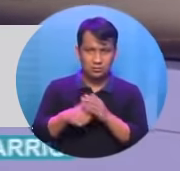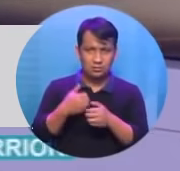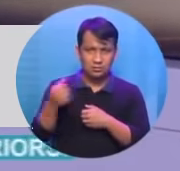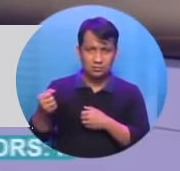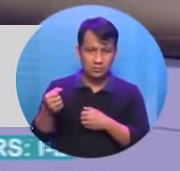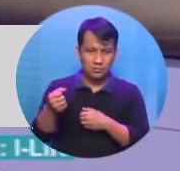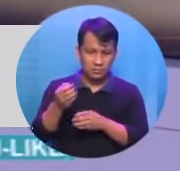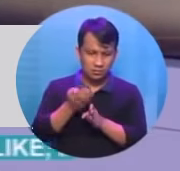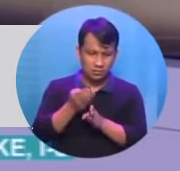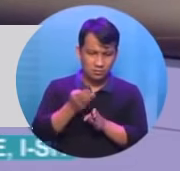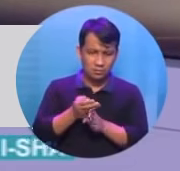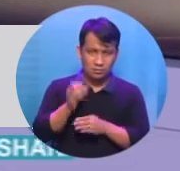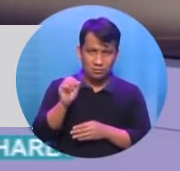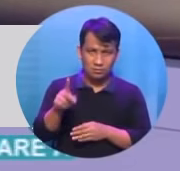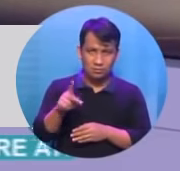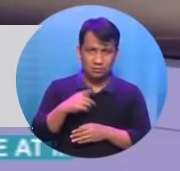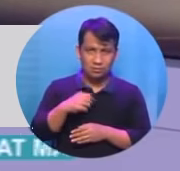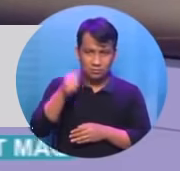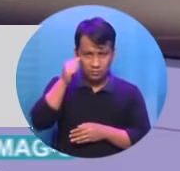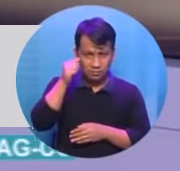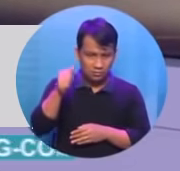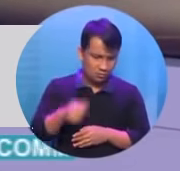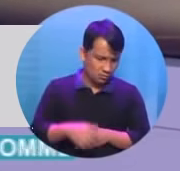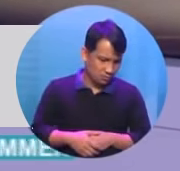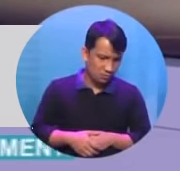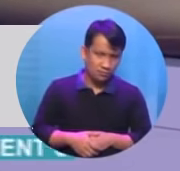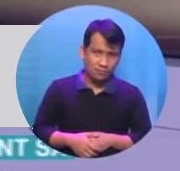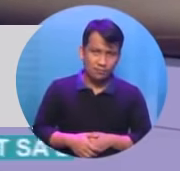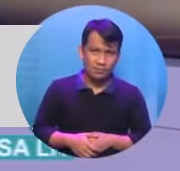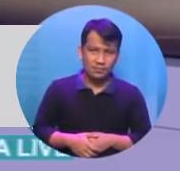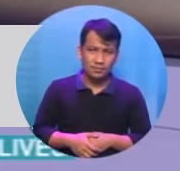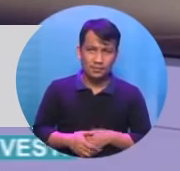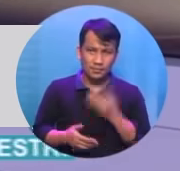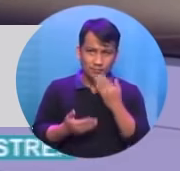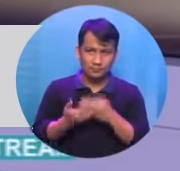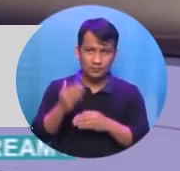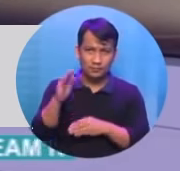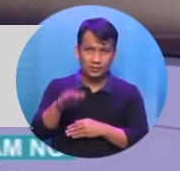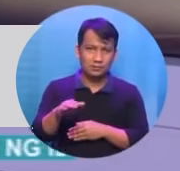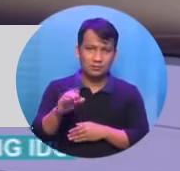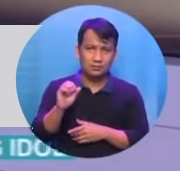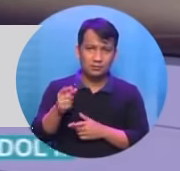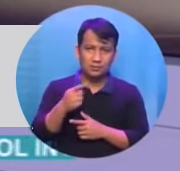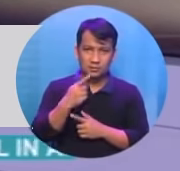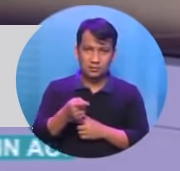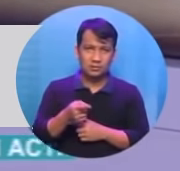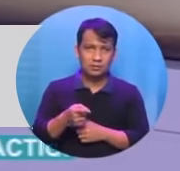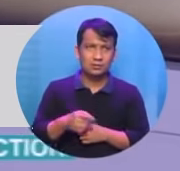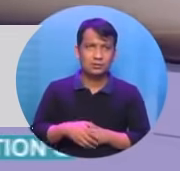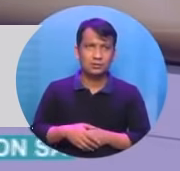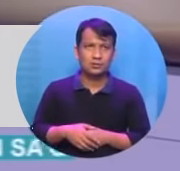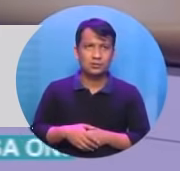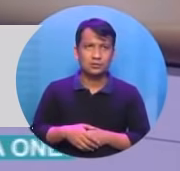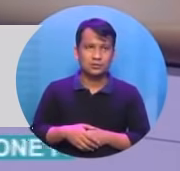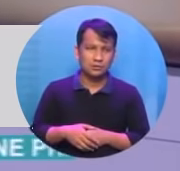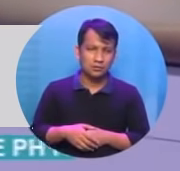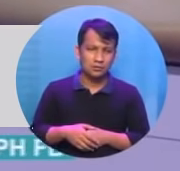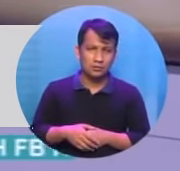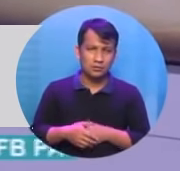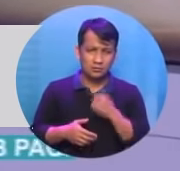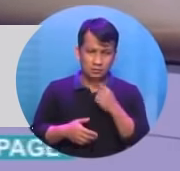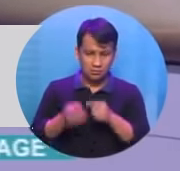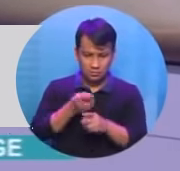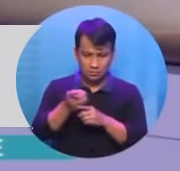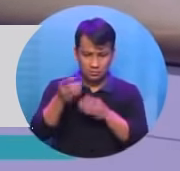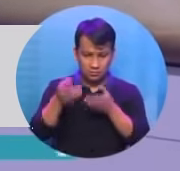yung lisensya ni Sir Maximo. Okay, Sir Adrian? Apa, Idol. Magandang hapon po, Sir Adrian. Salamat po, Idol. Salamat po, Director.